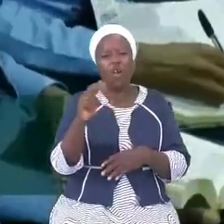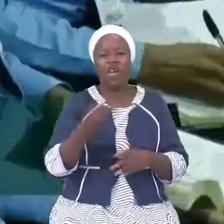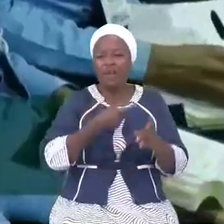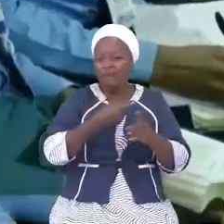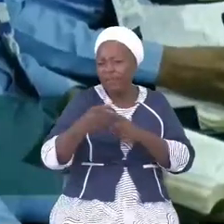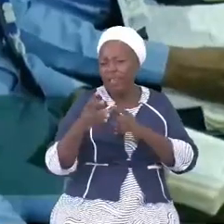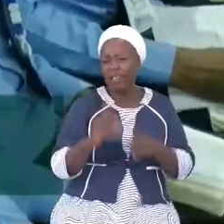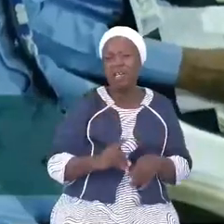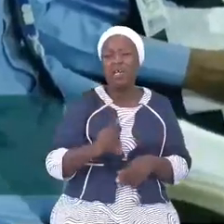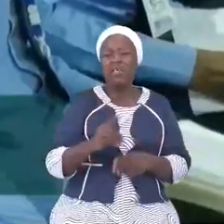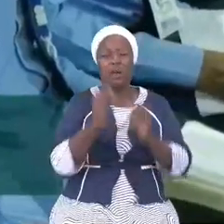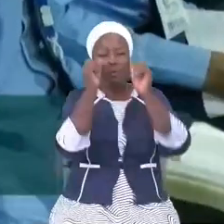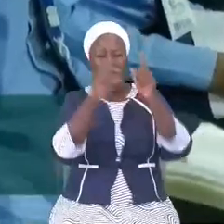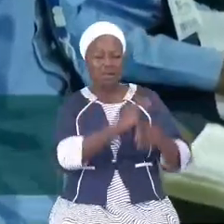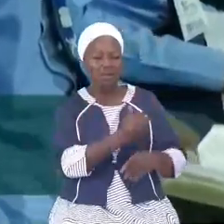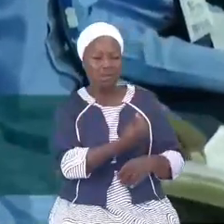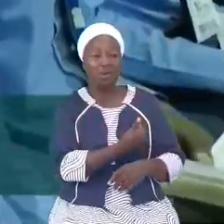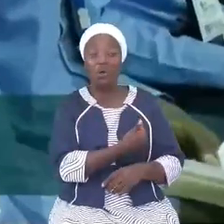réveillée. Ésaïe